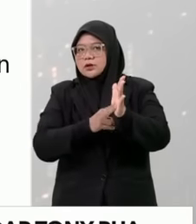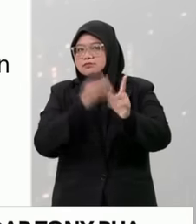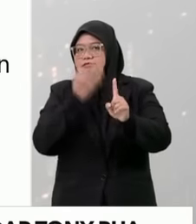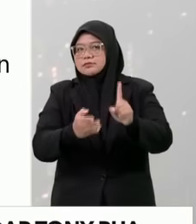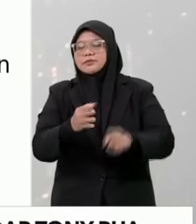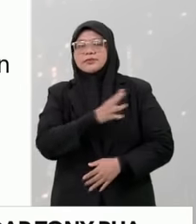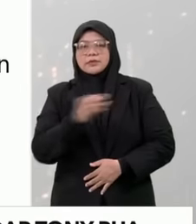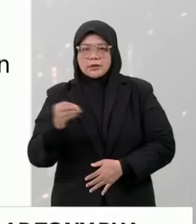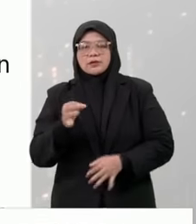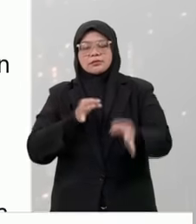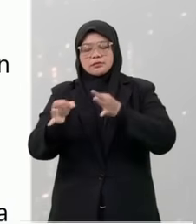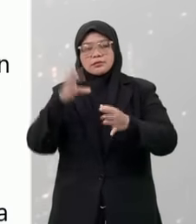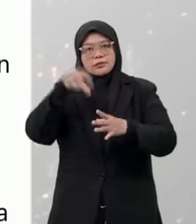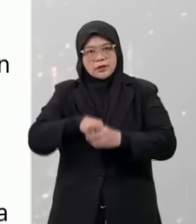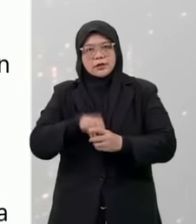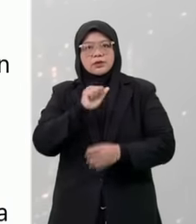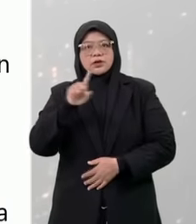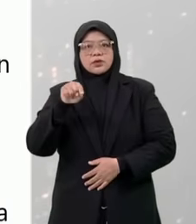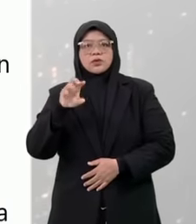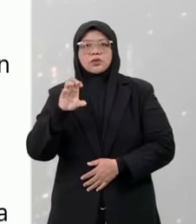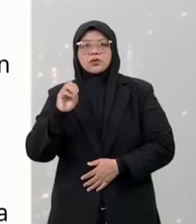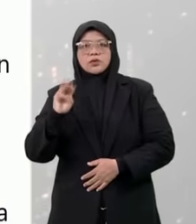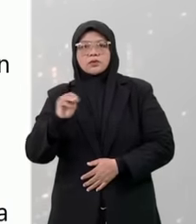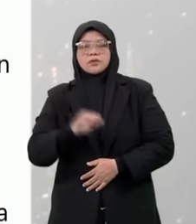perincian lanjut kami bawakan di astroawani.com